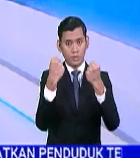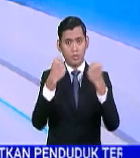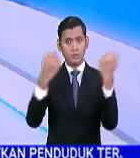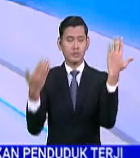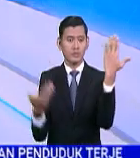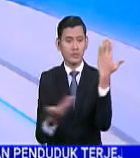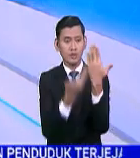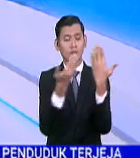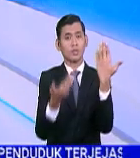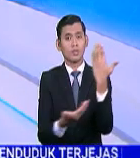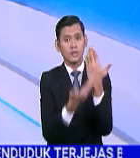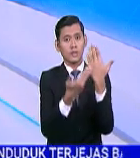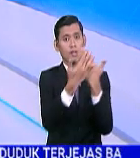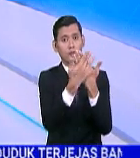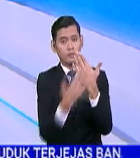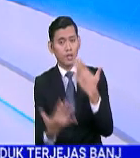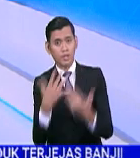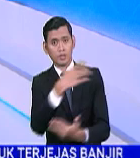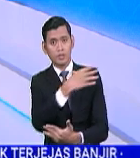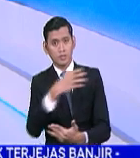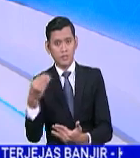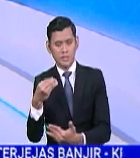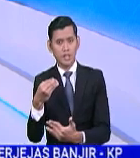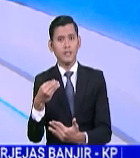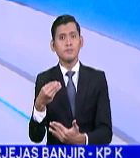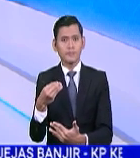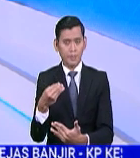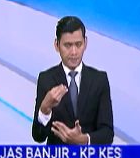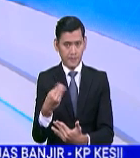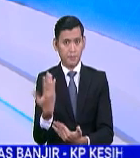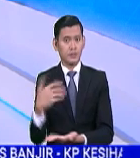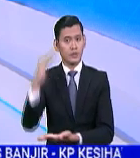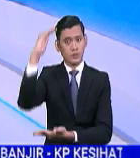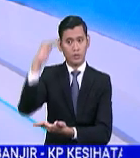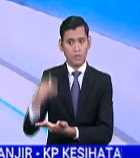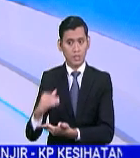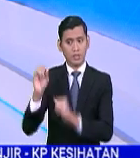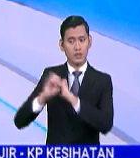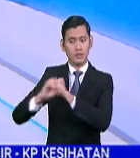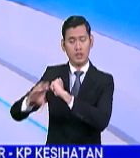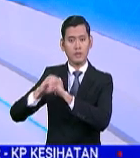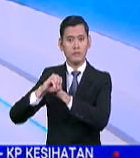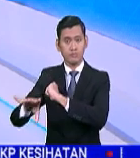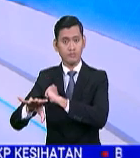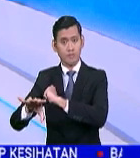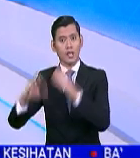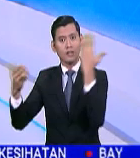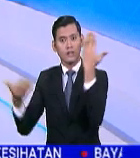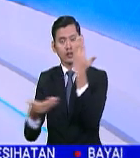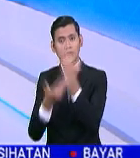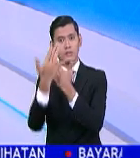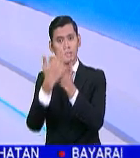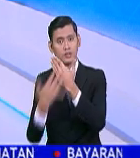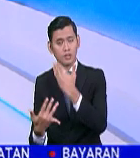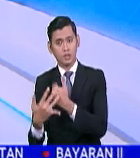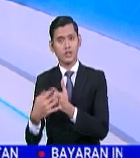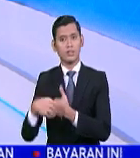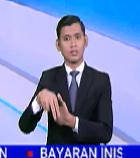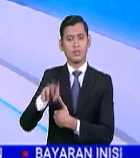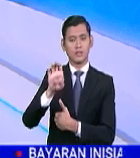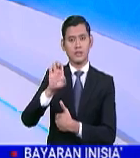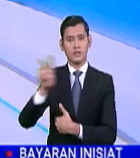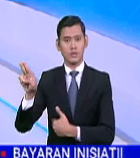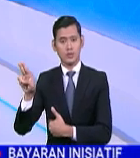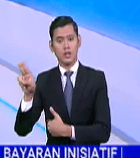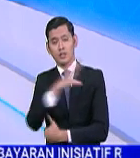negara serta menangani sentimen kempen anti minyak sawit oleh Kesatuan Eropah EU. Menterinya Datuk Zuraida Kamarudin